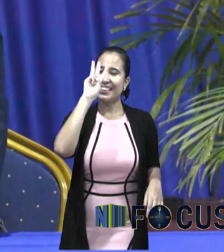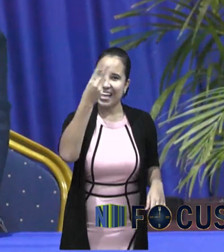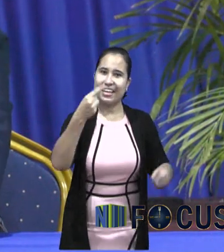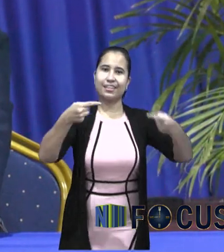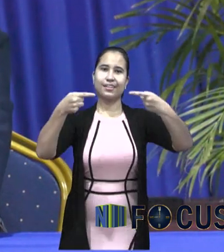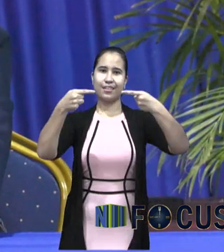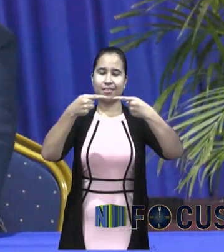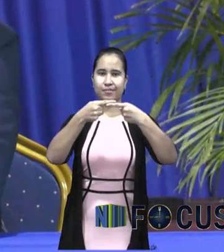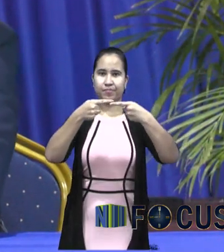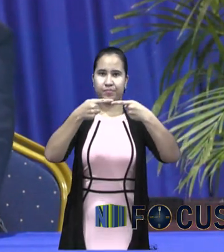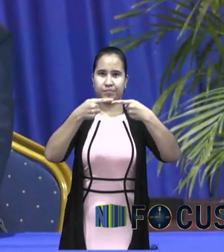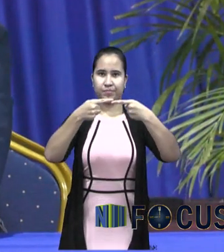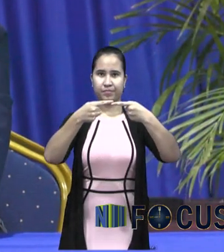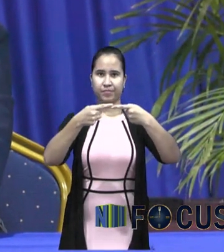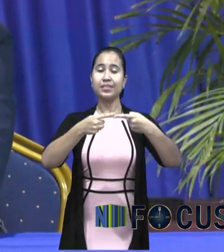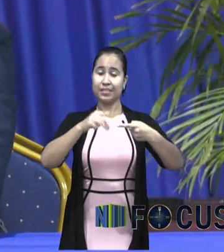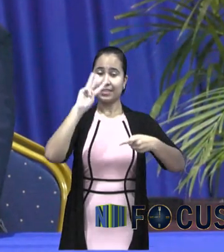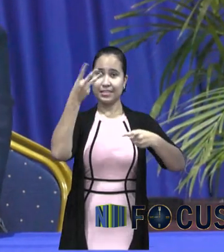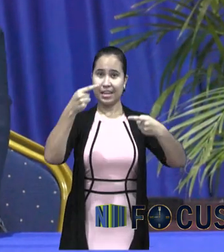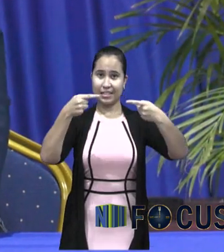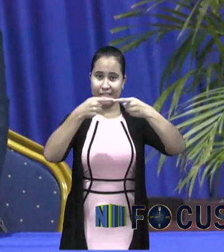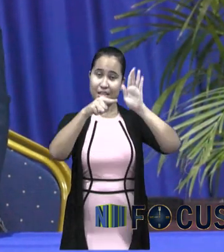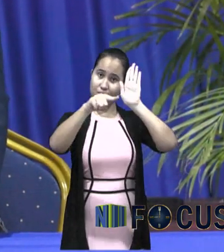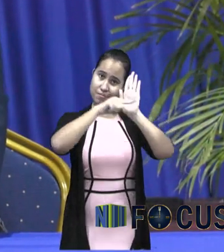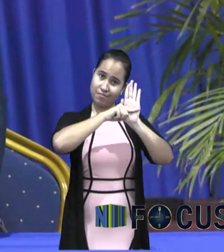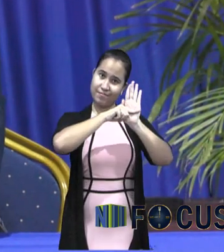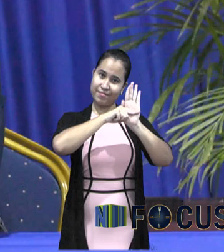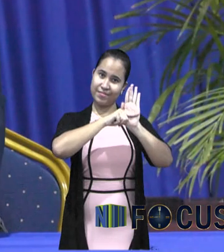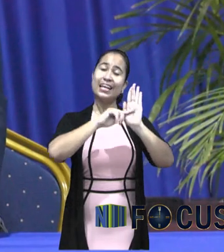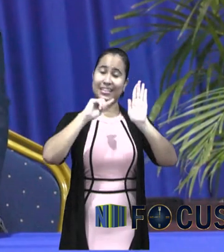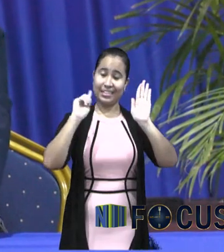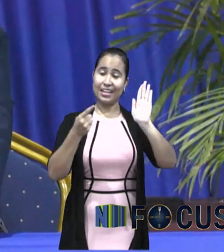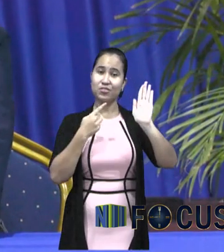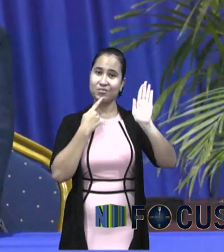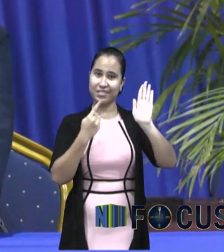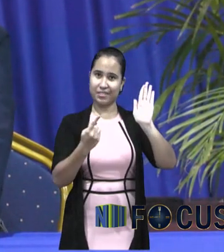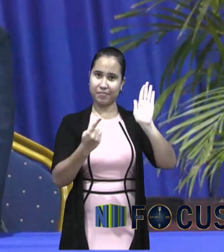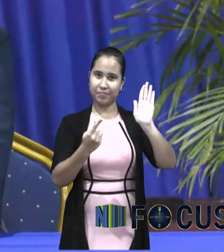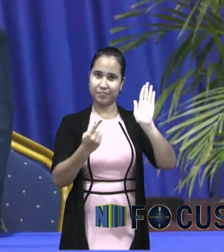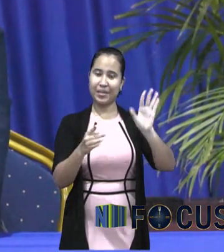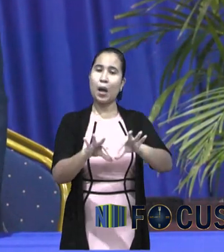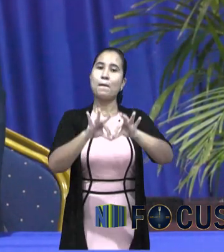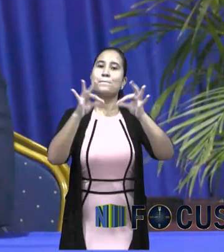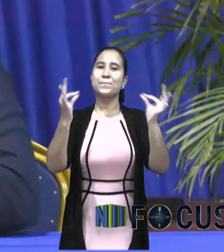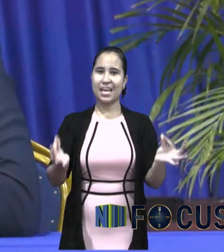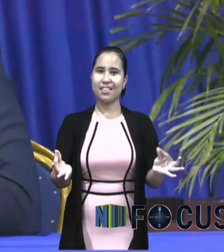keer getest. En als er voor de derde keer negatief is, dan kunnen we praten over